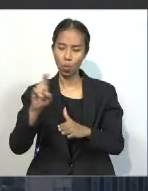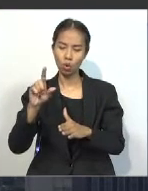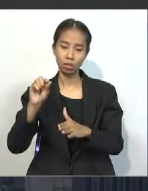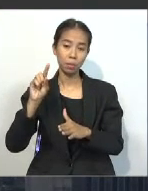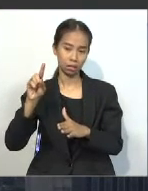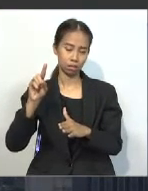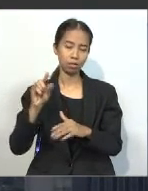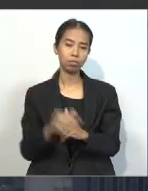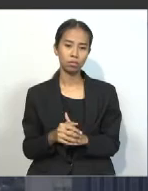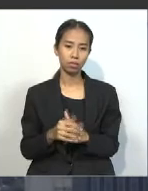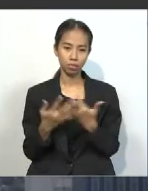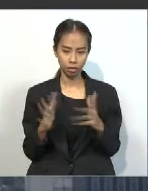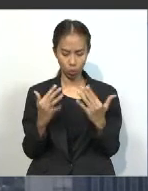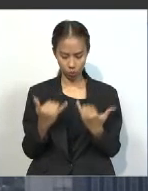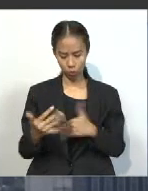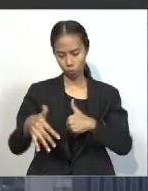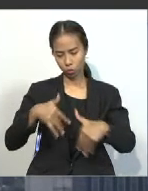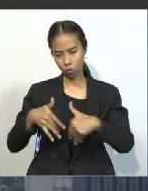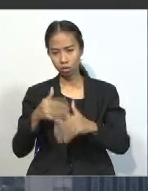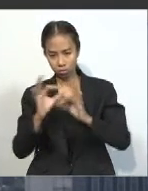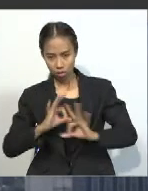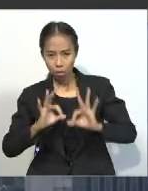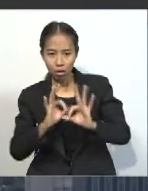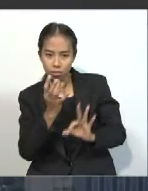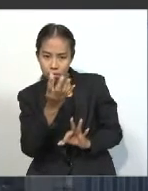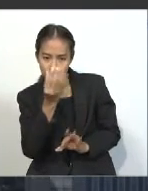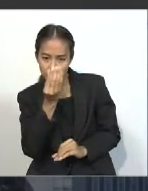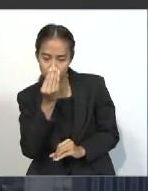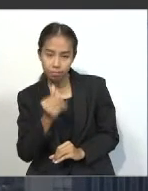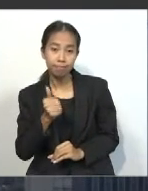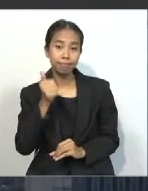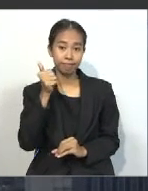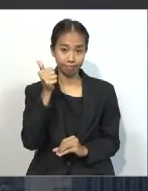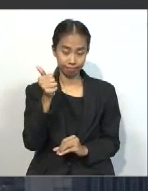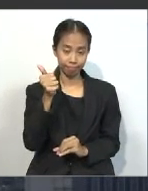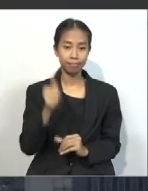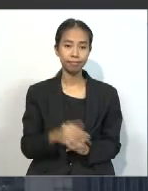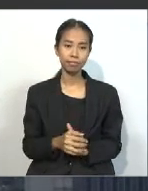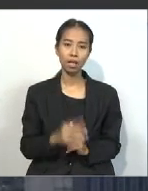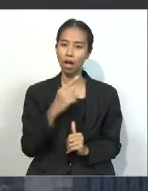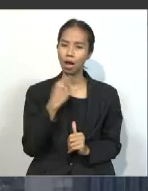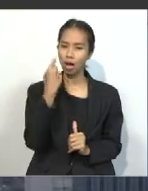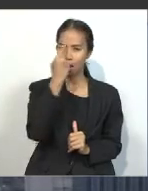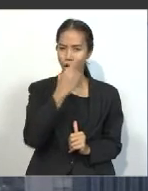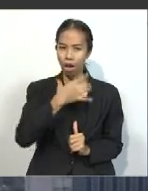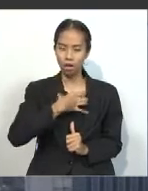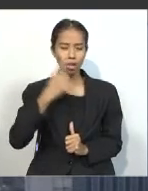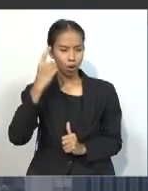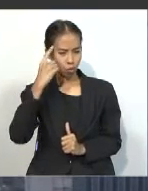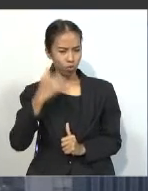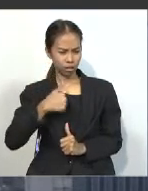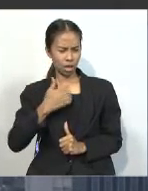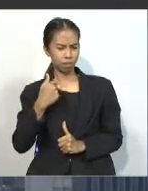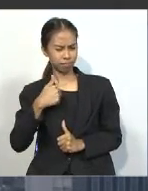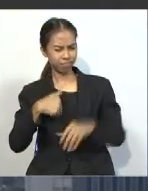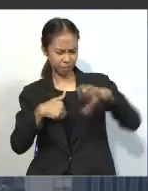กรัมต่อลูกบาศก์เมตรประชาชนติดตามสภาพอากาศคุณภาพอากาศแบบนี้ได้แบบเรียลไทม์เลยนะคะใครที่อยากจะรู้ว่าพื้นที่ที่เ